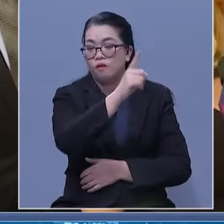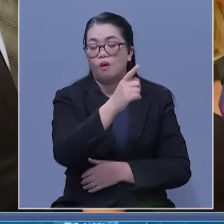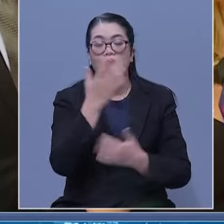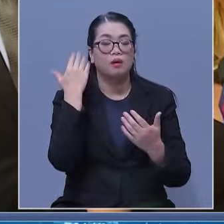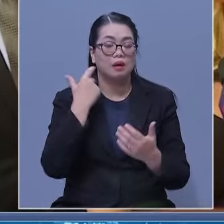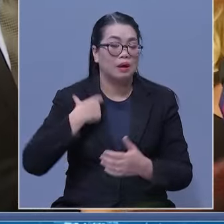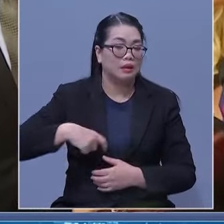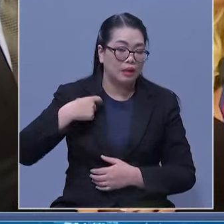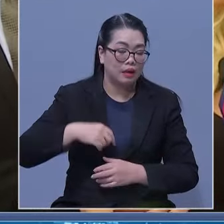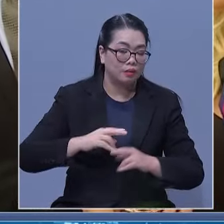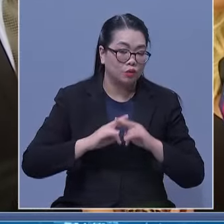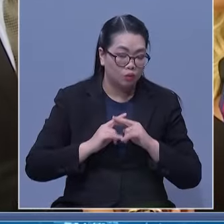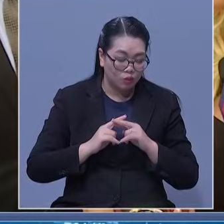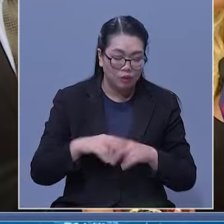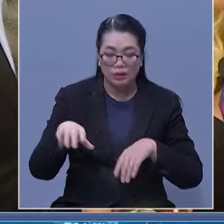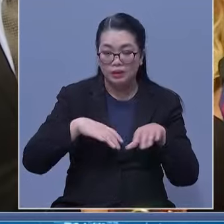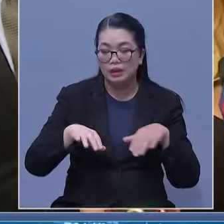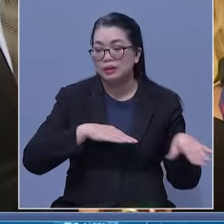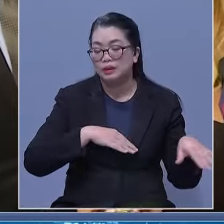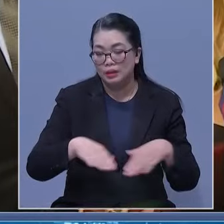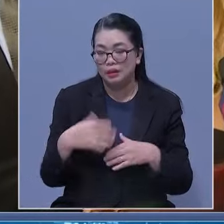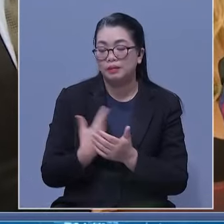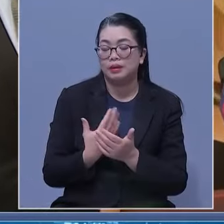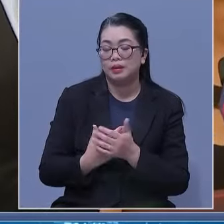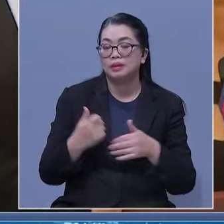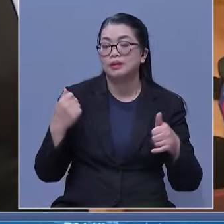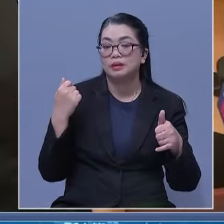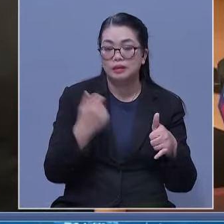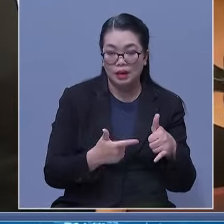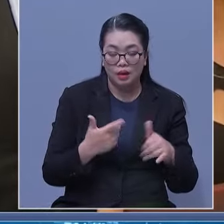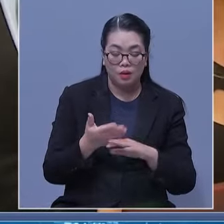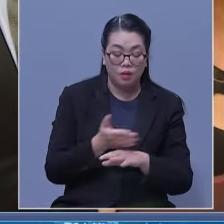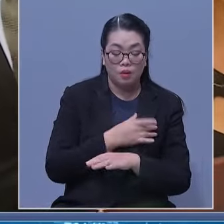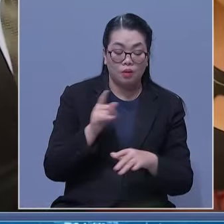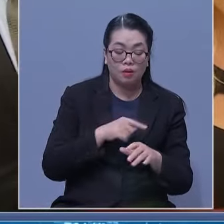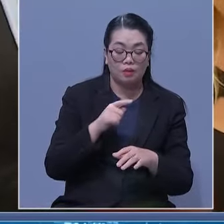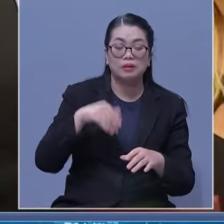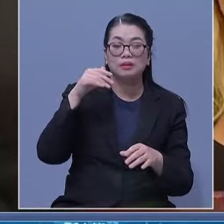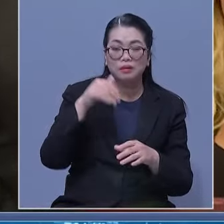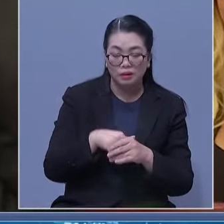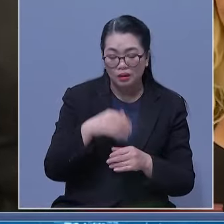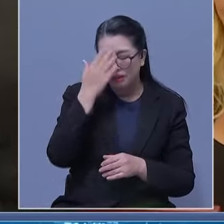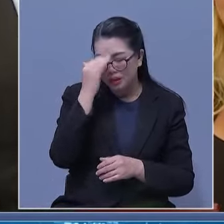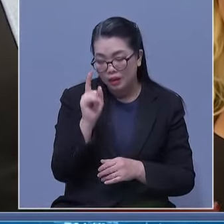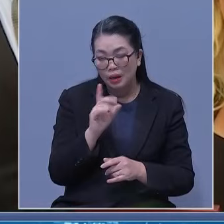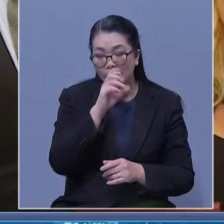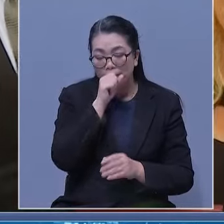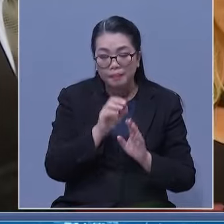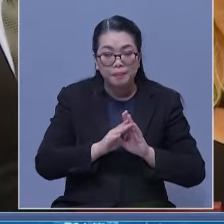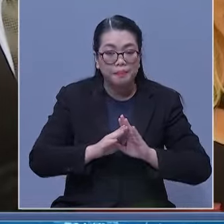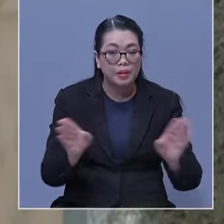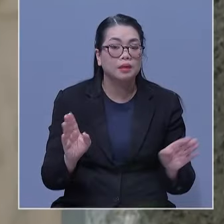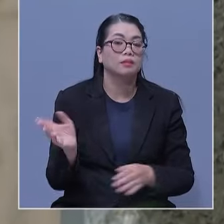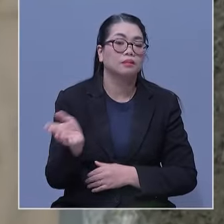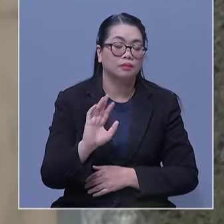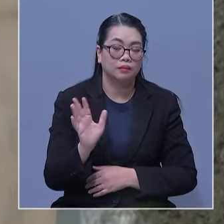การให้ทนายความส่วนตัวจัดเตรียมการจ่ายเงินให้ดาเนียลก่อนการเลือกตั้งครั้งนั้นเพื่อไม่ให้เปิดเผยความสัมพันธ์ลับ